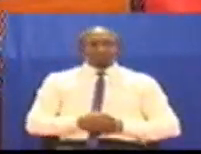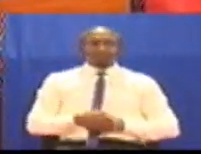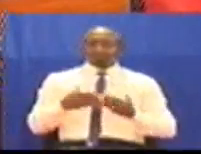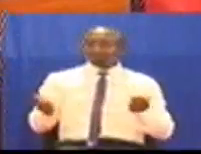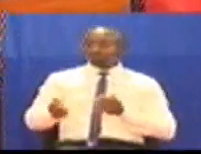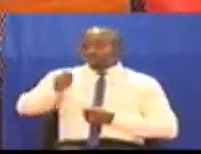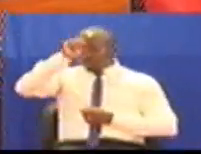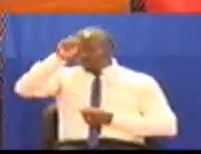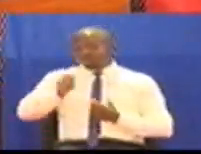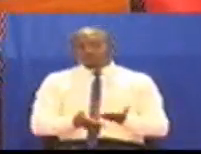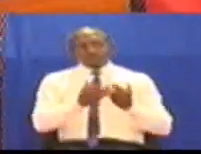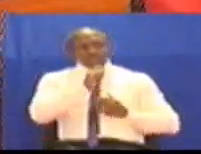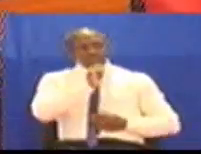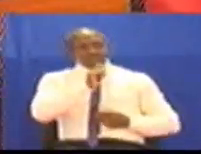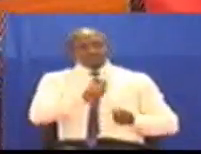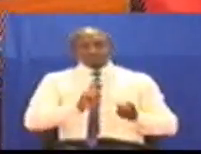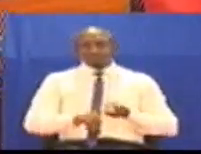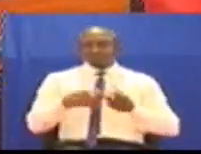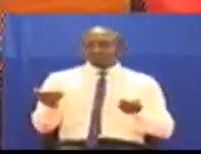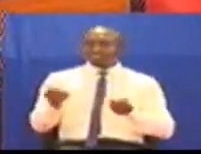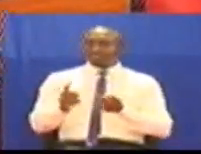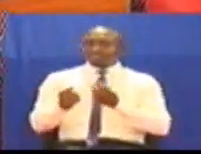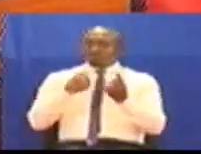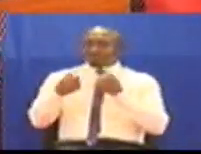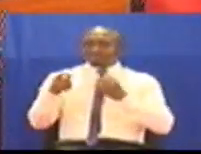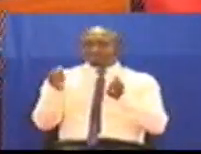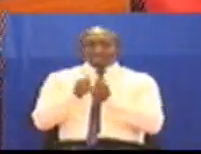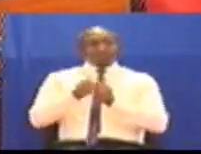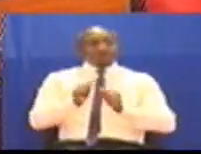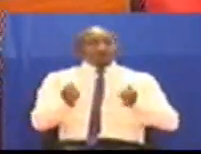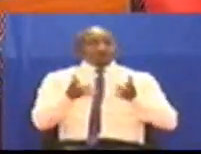Mheshimiwa Naibu Spika, niongelee tena swala la